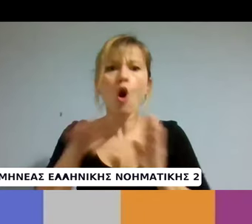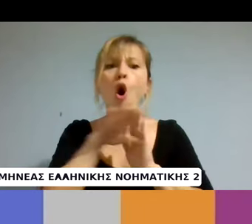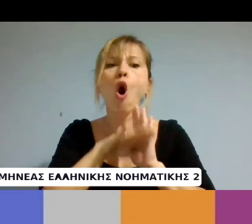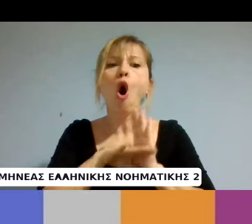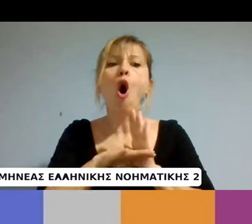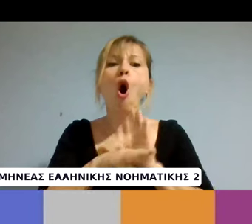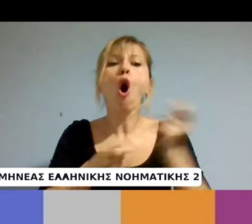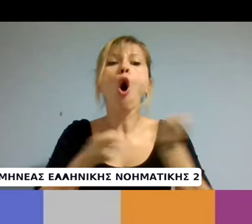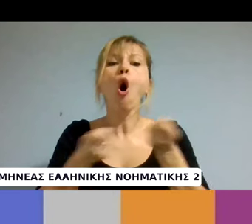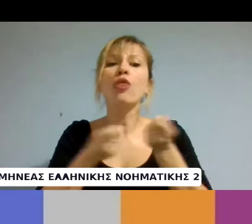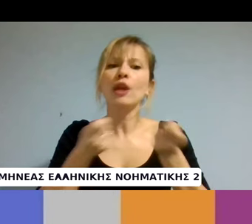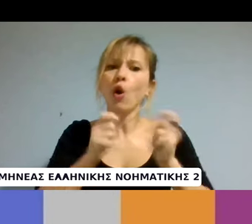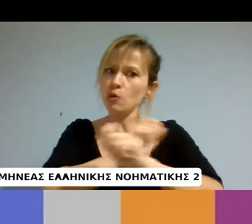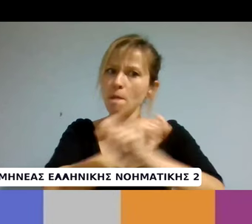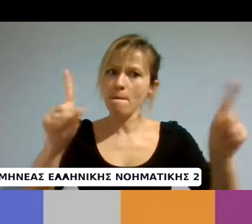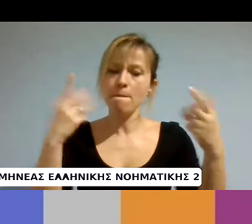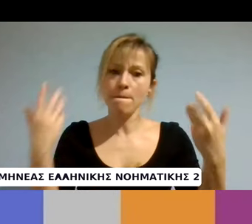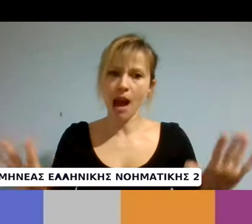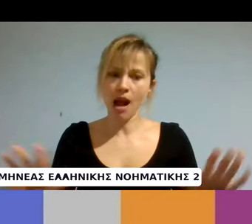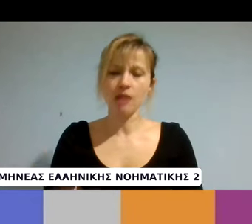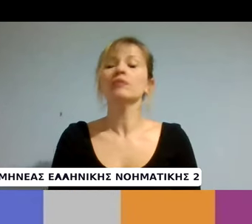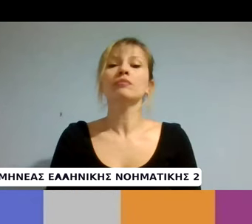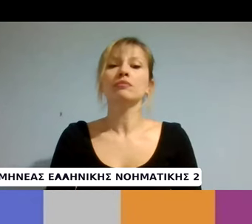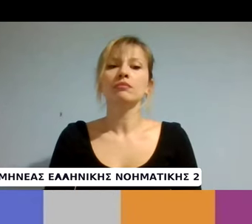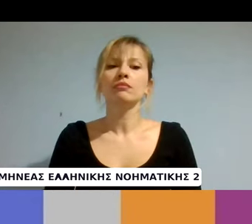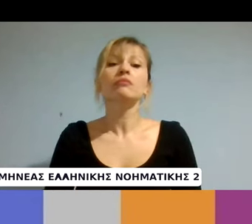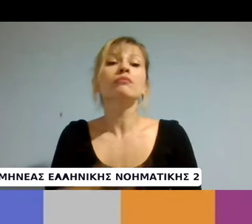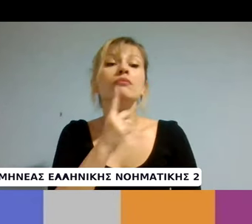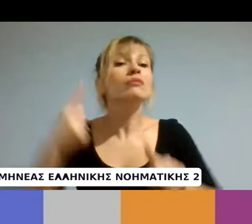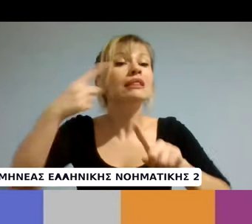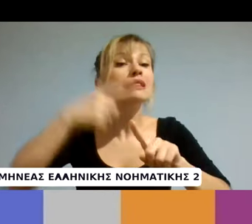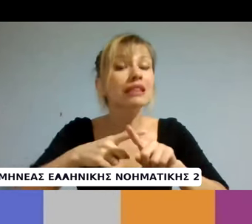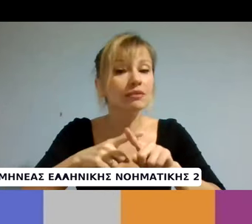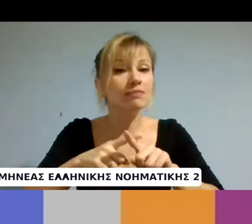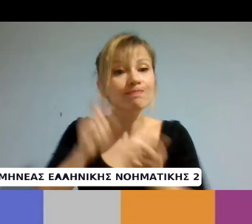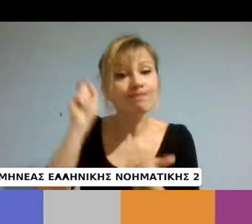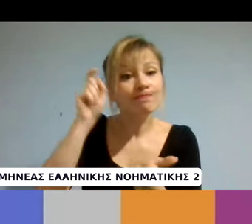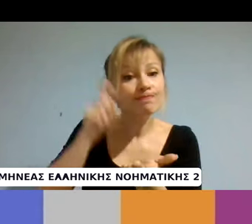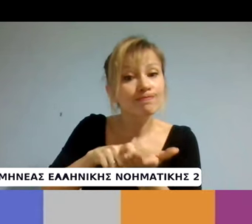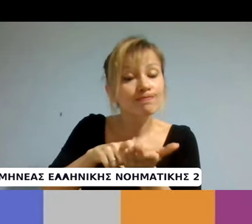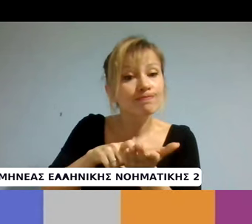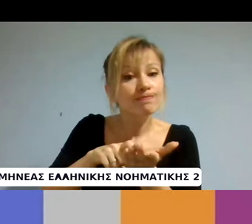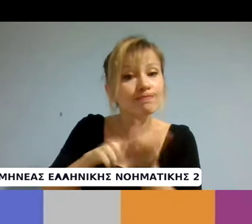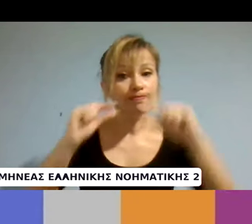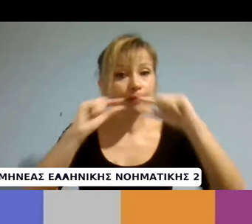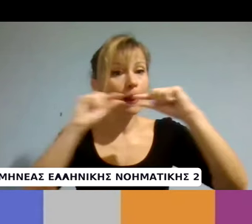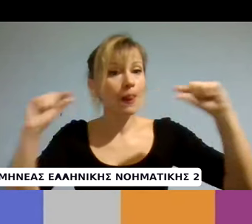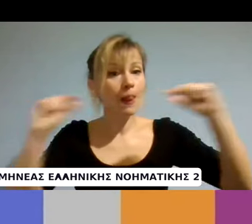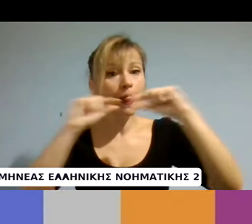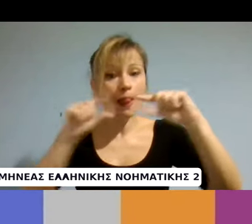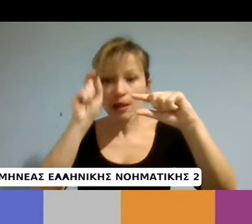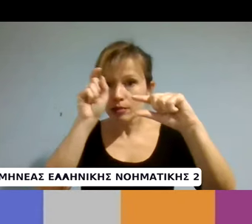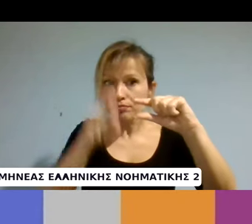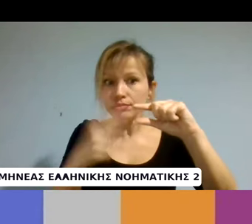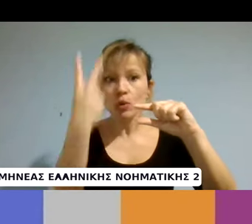ήδη ανέβει, ωραία. Όπως και ο σύνδεσμος από τον οποίο μπορούν να τον βρουν